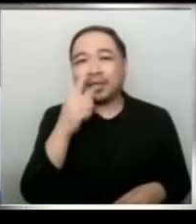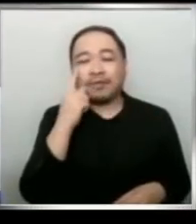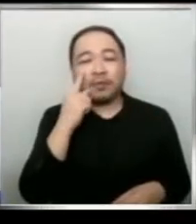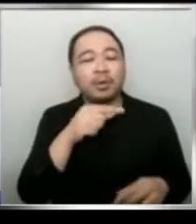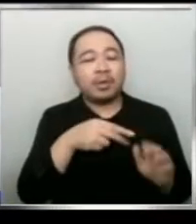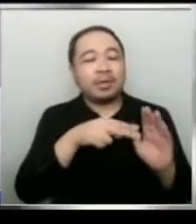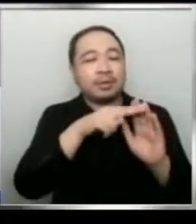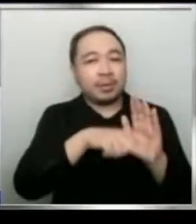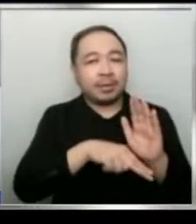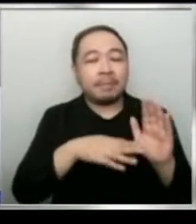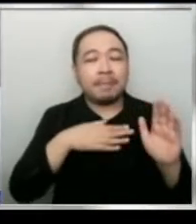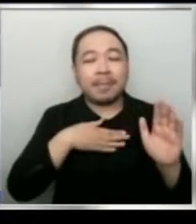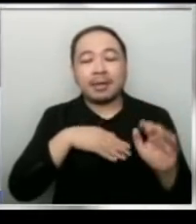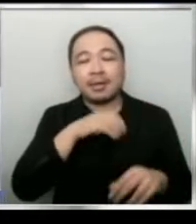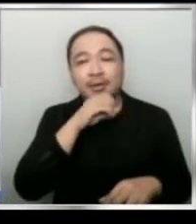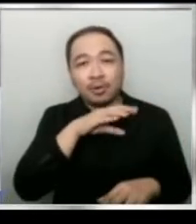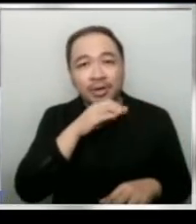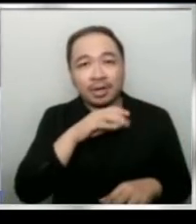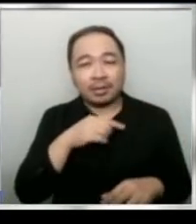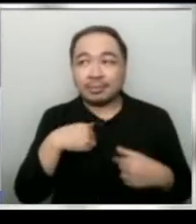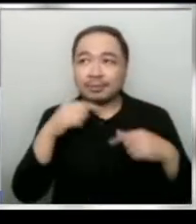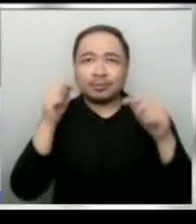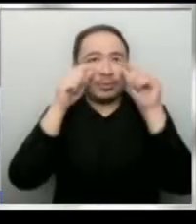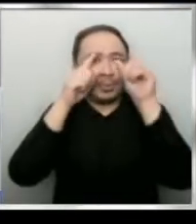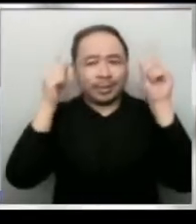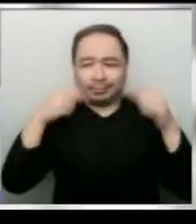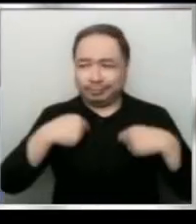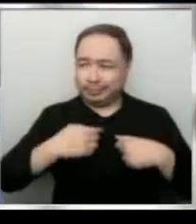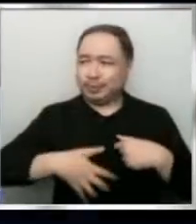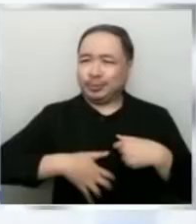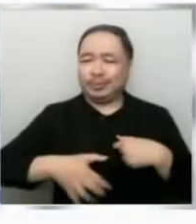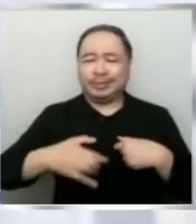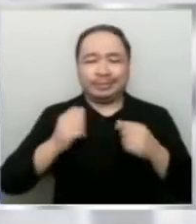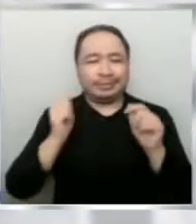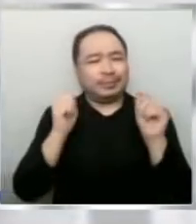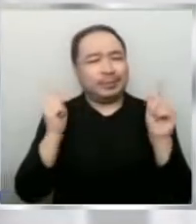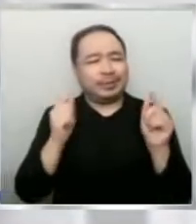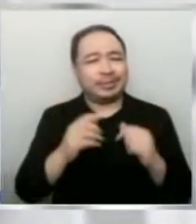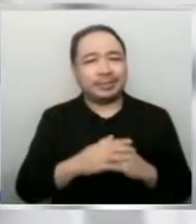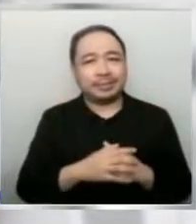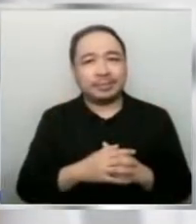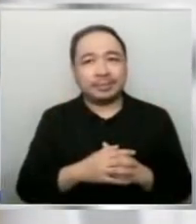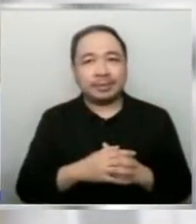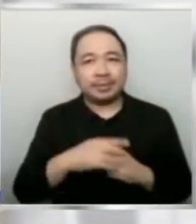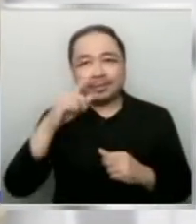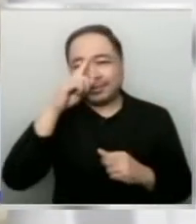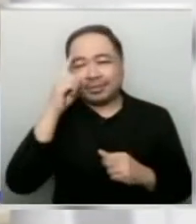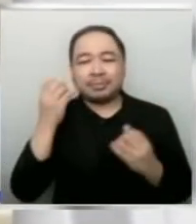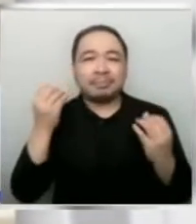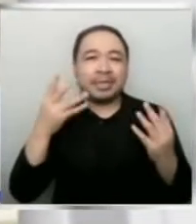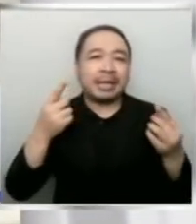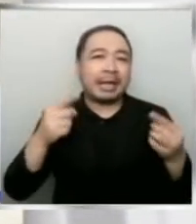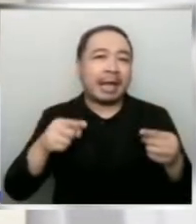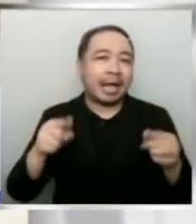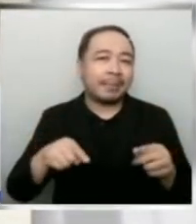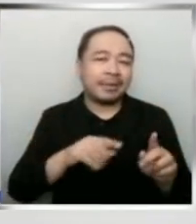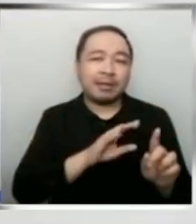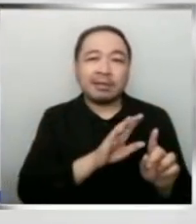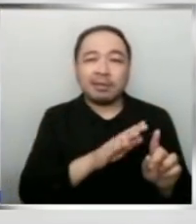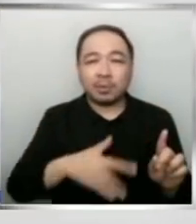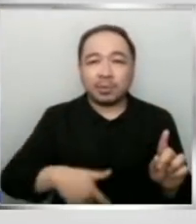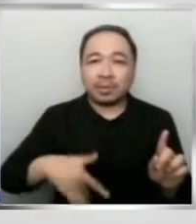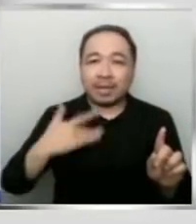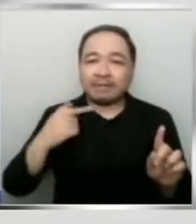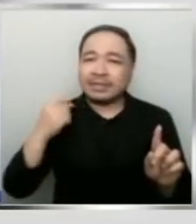Actually, nagulat din ako na buntis pala ako. Dahil sa dami raw ng nangyayari noon sa kanyang buhay, naisipan niyang